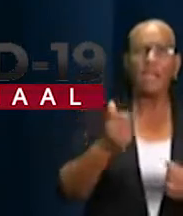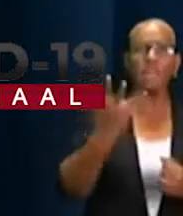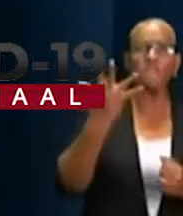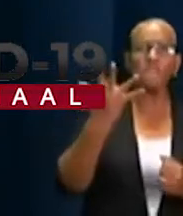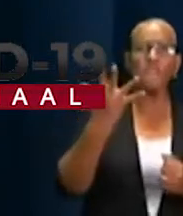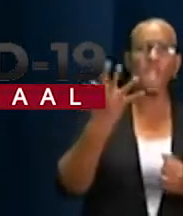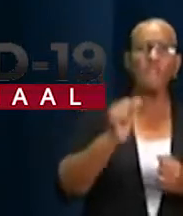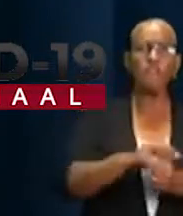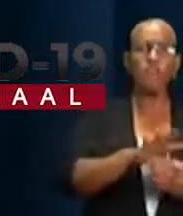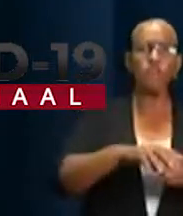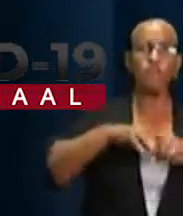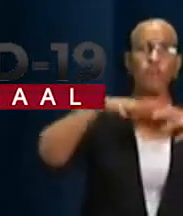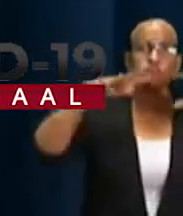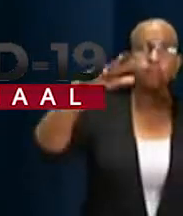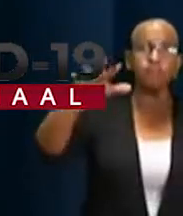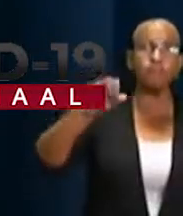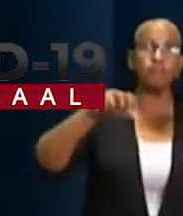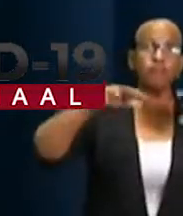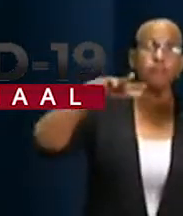hebben